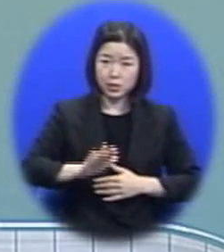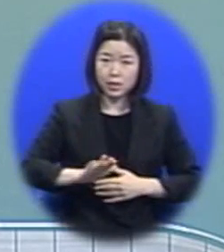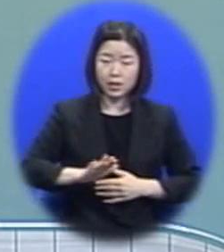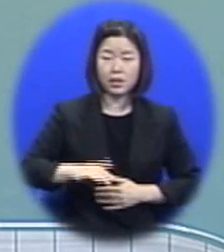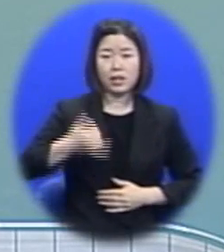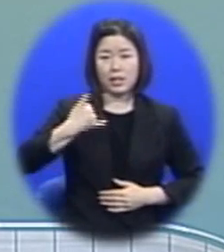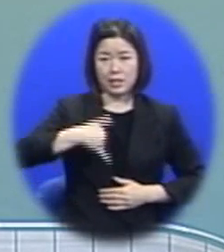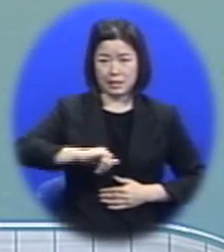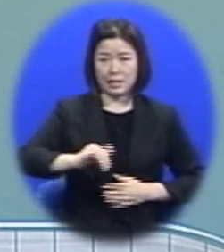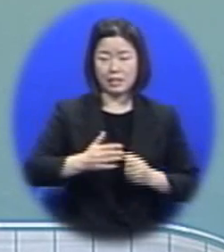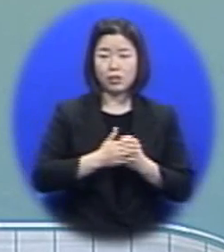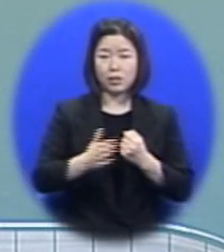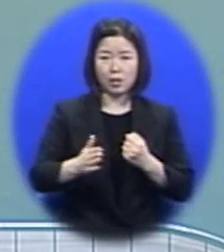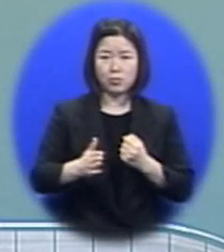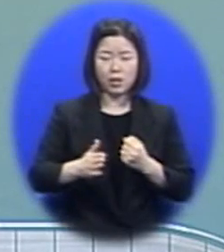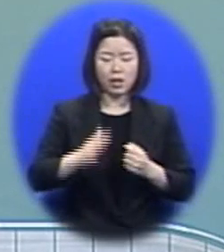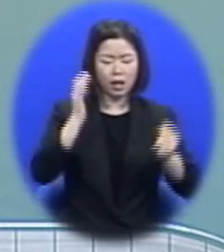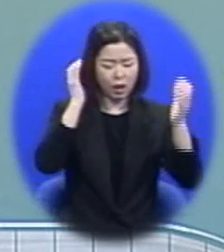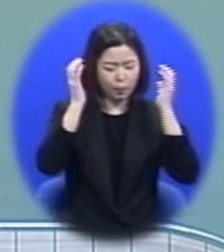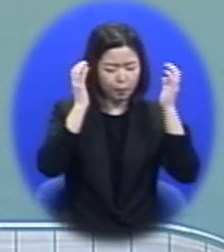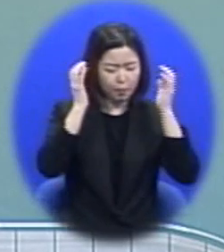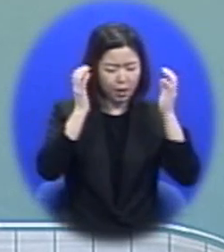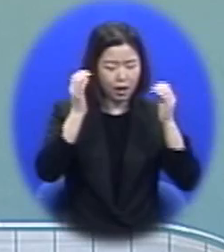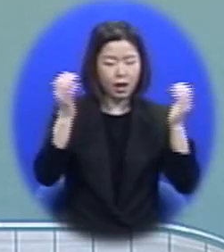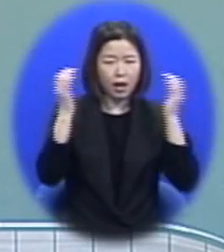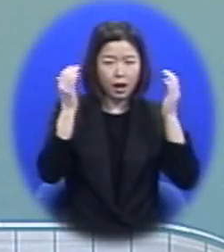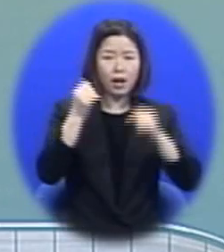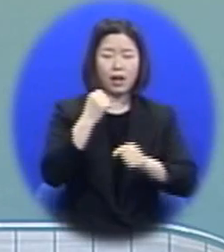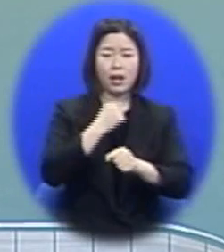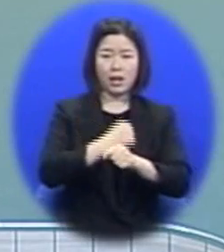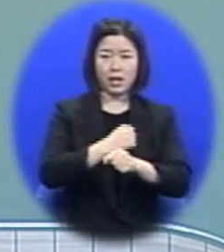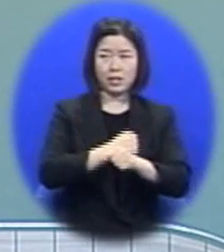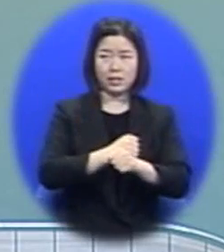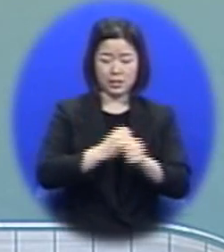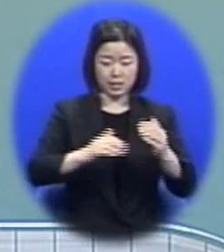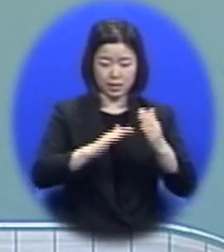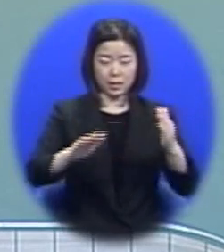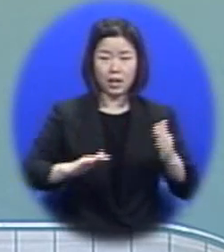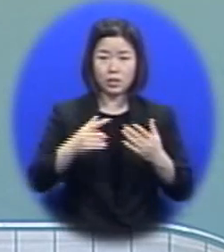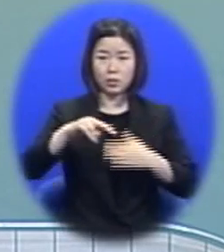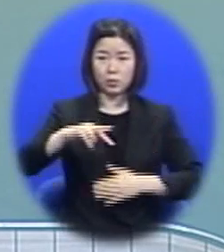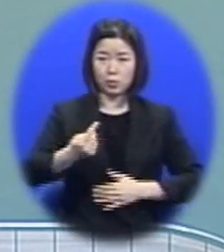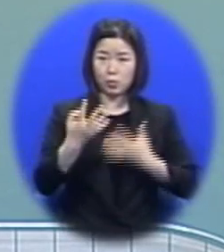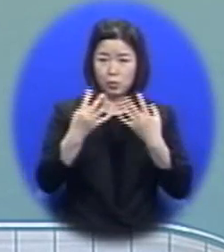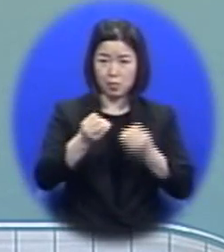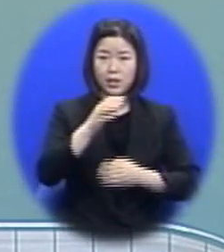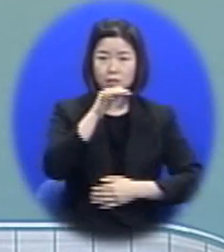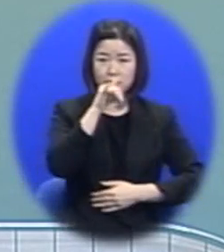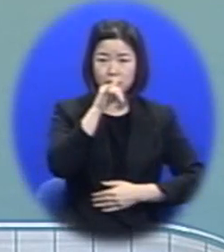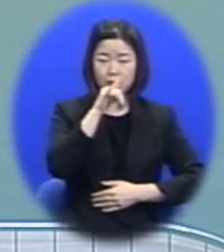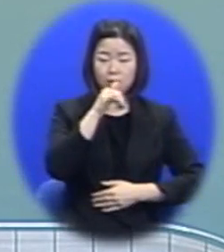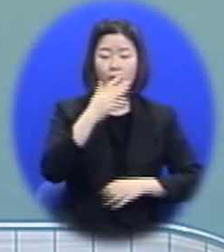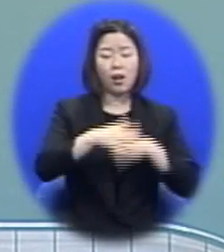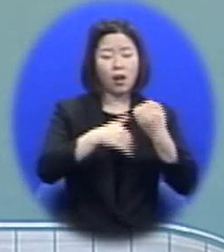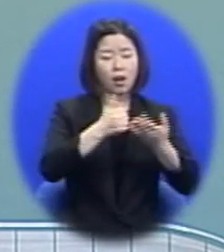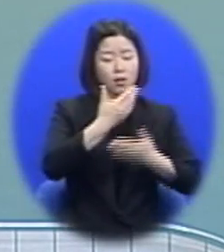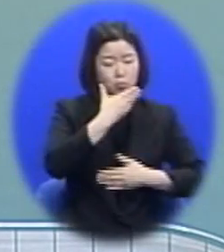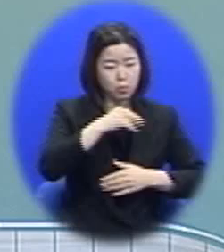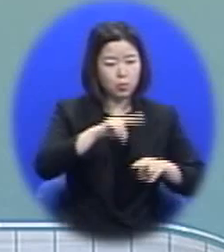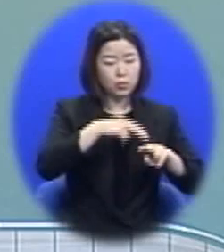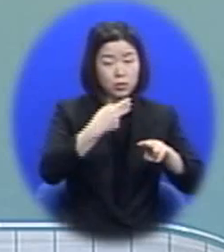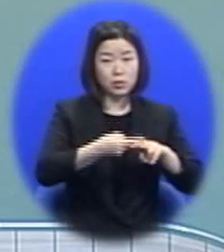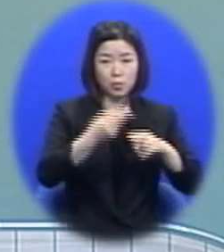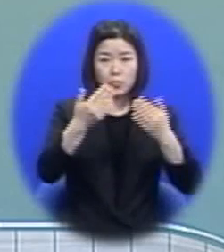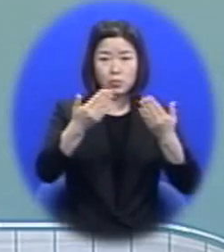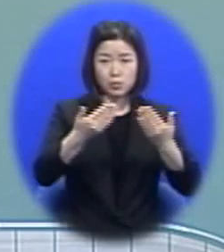가정도 얼마나 많은지 모르겠습니다 하나님의 선물이고 하나님의 복이라면 자녀 문제 때문에